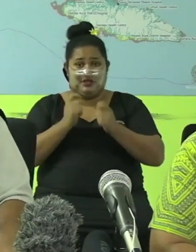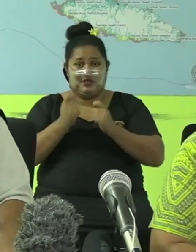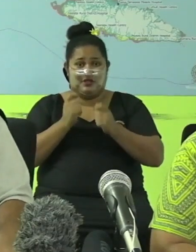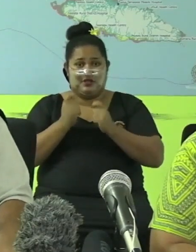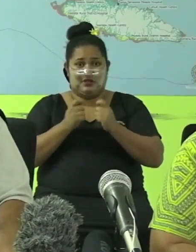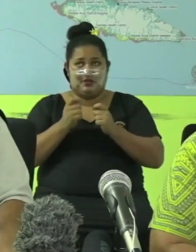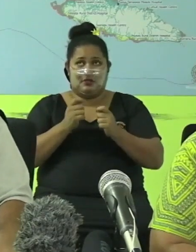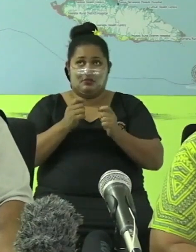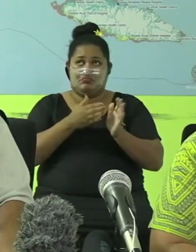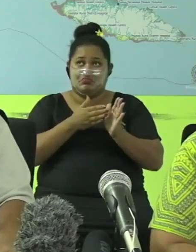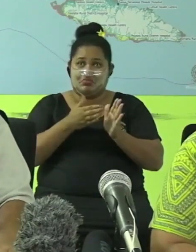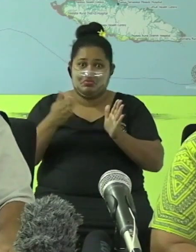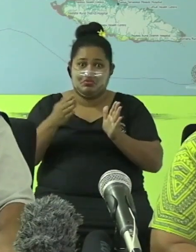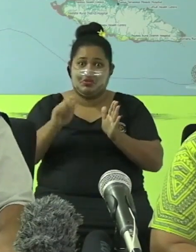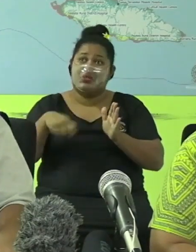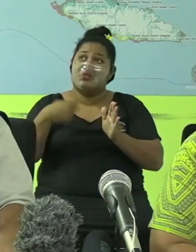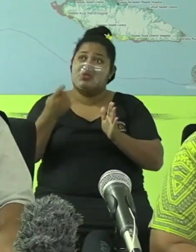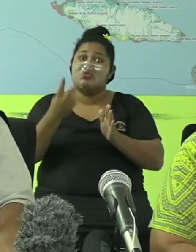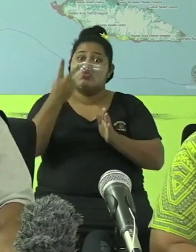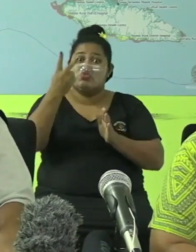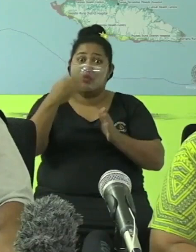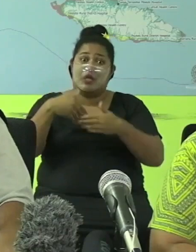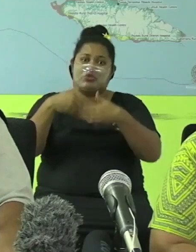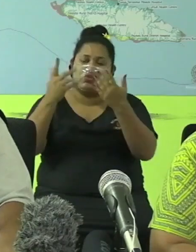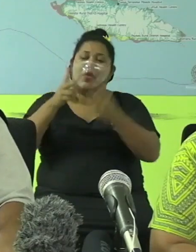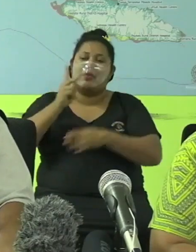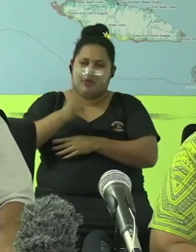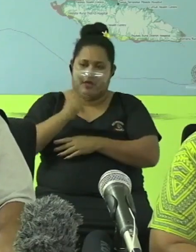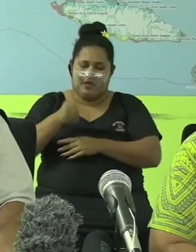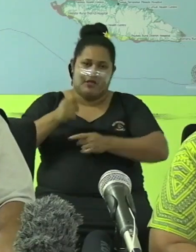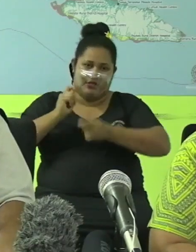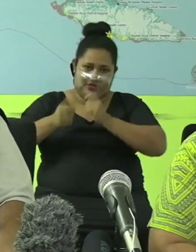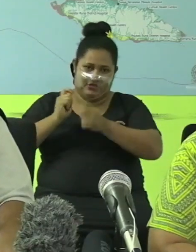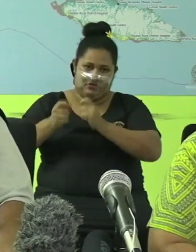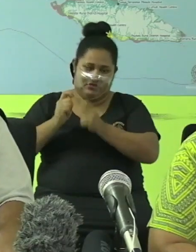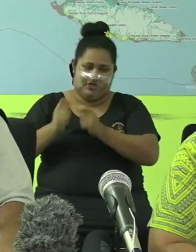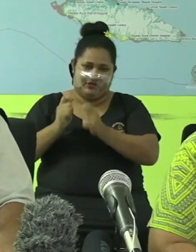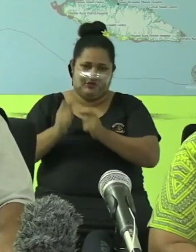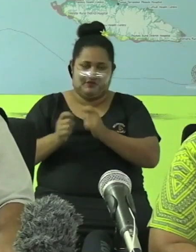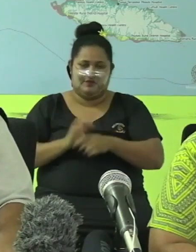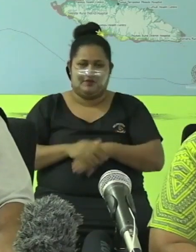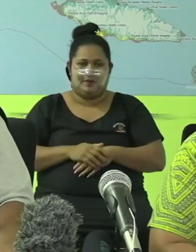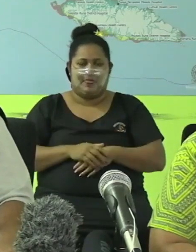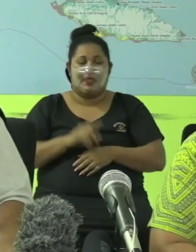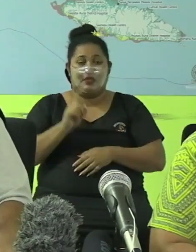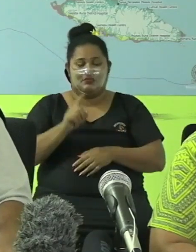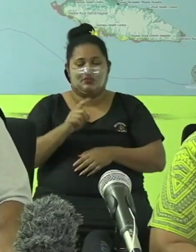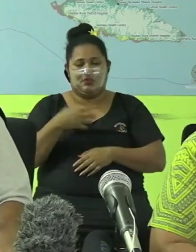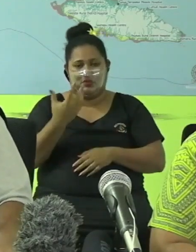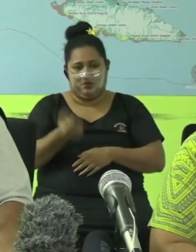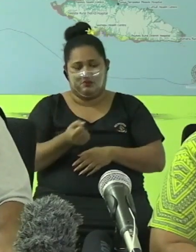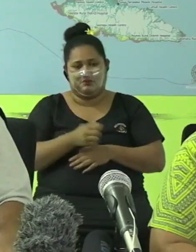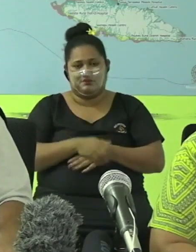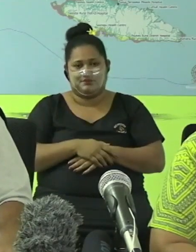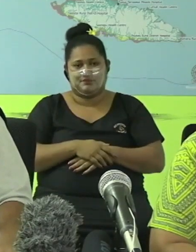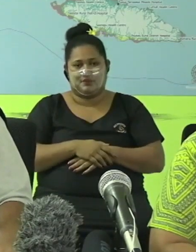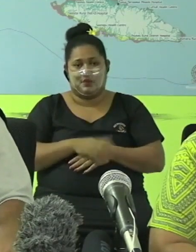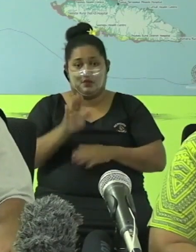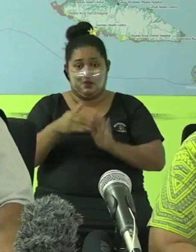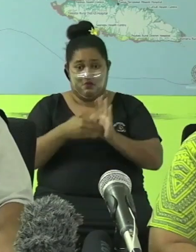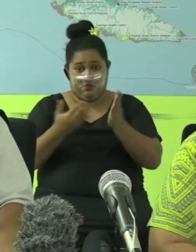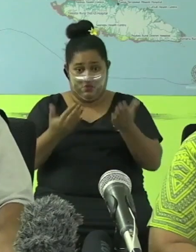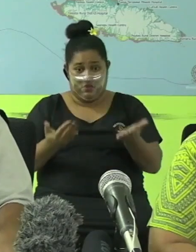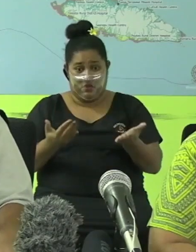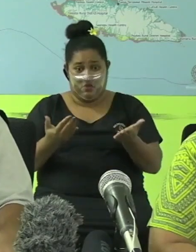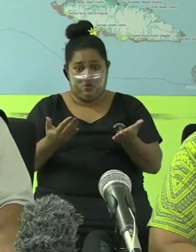lesi du aso ko whaifo leo lesi test ia o tūranga nā le iai o teimi nei